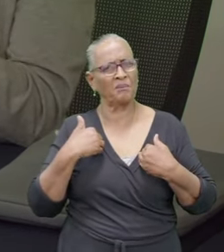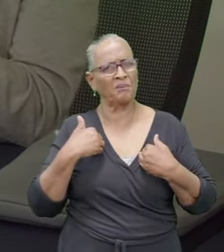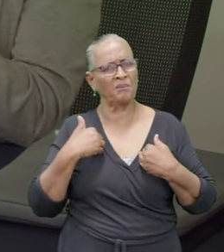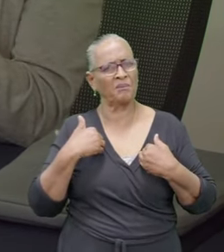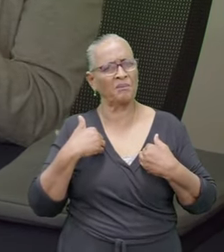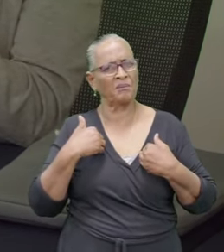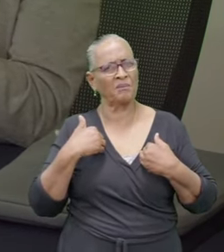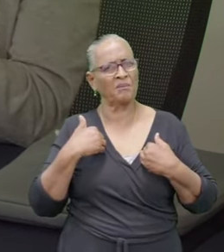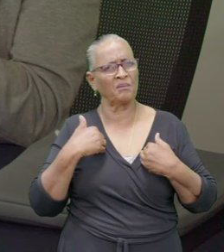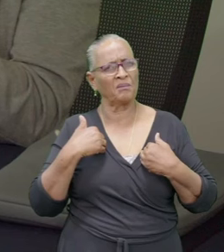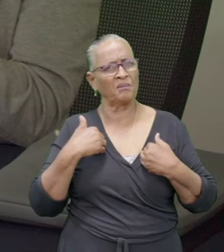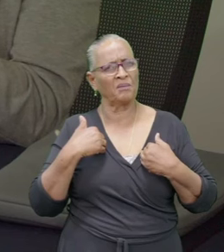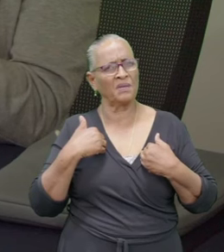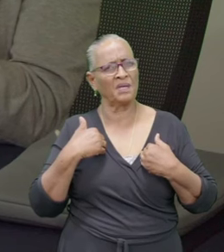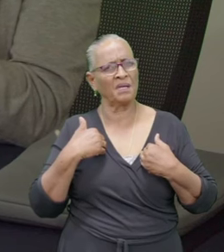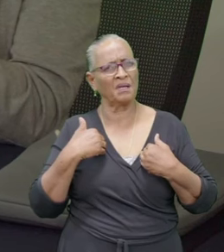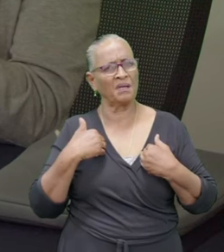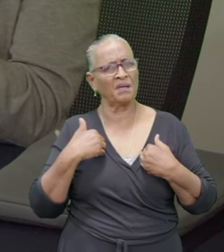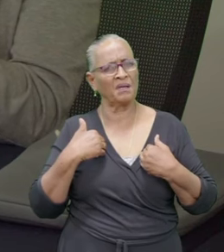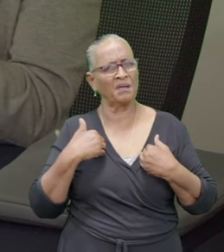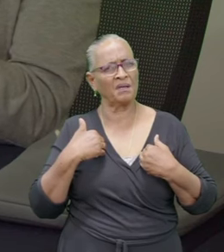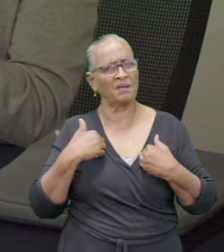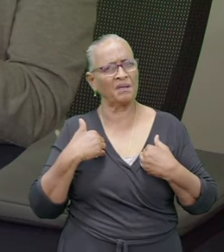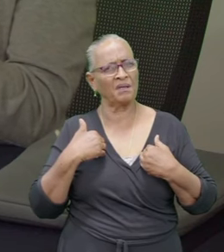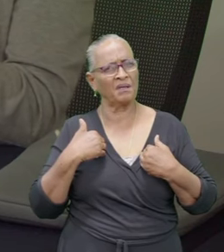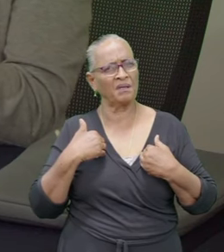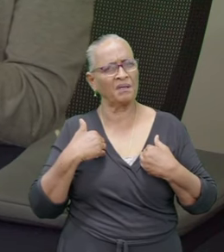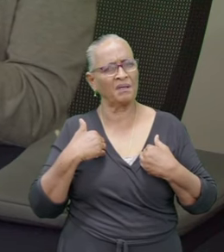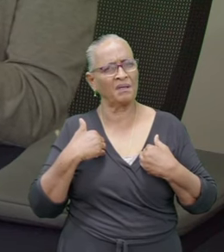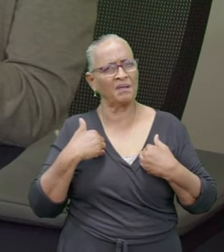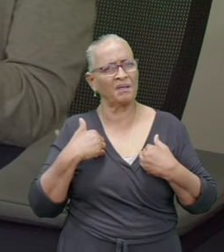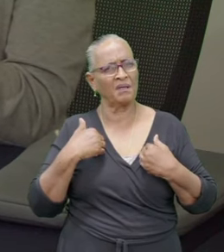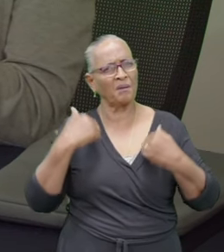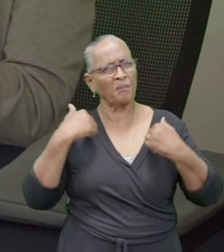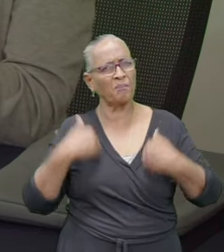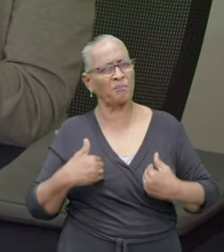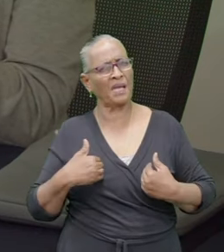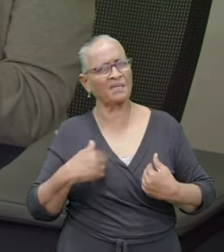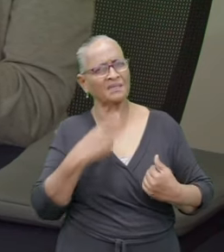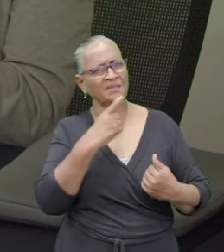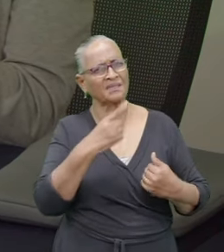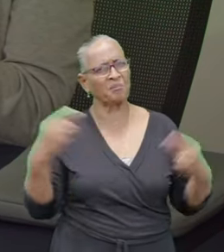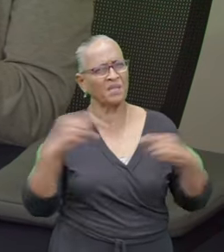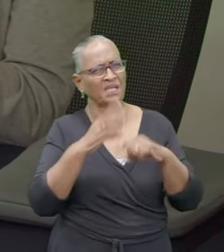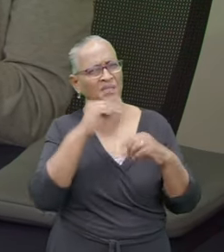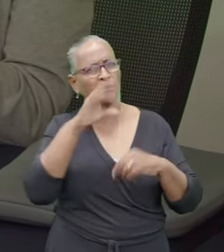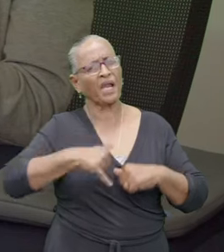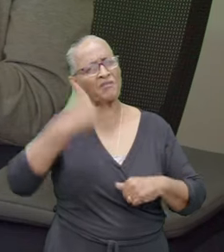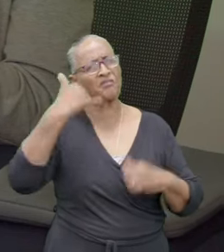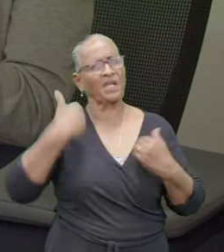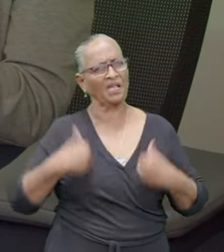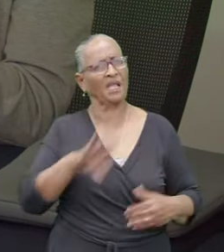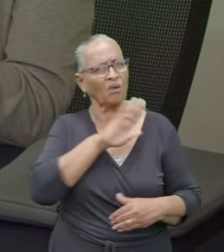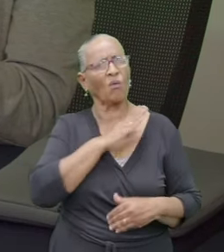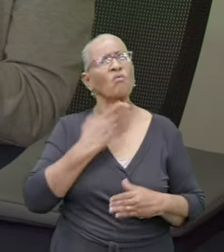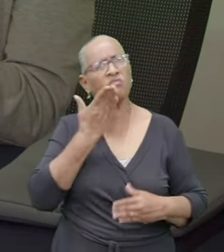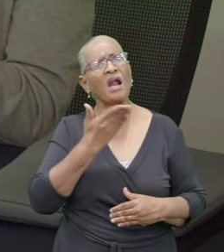heeft het uitgenomen om alles uit te leggen. Dus zoveel heeft u gezegd. U heeft aangegeven dat er